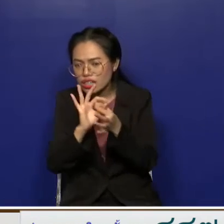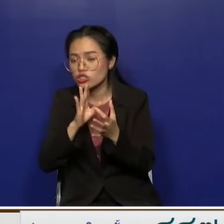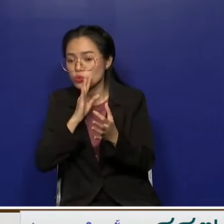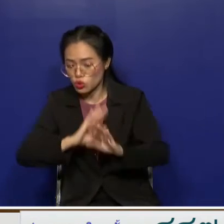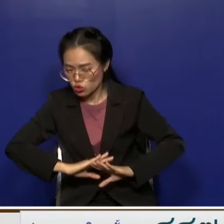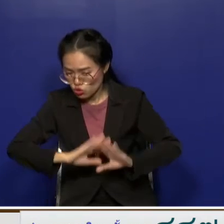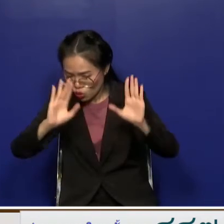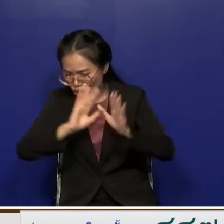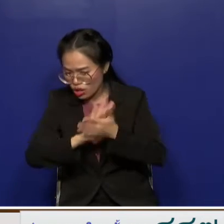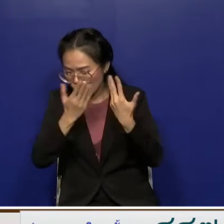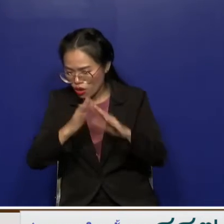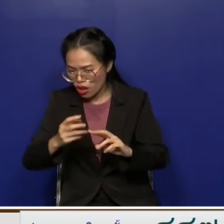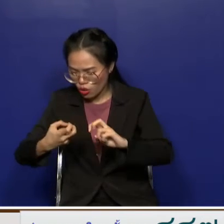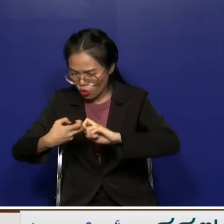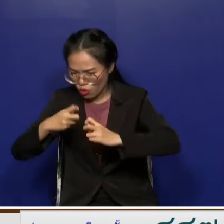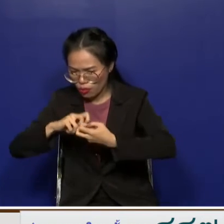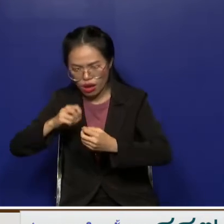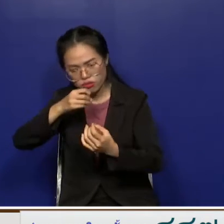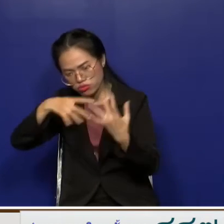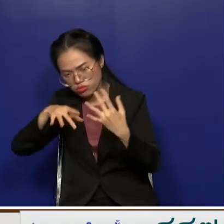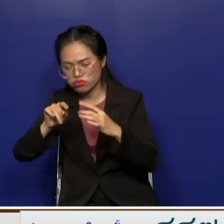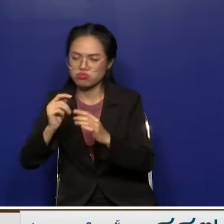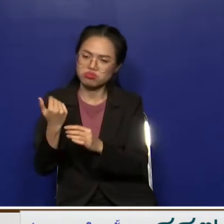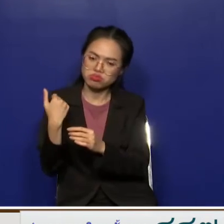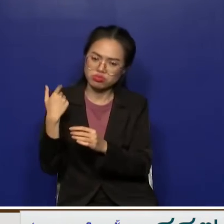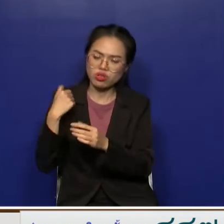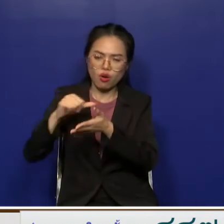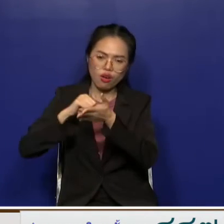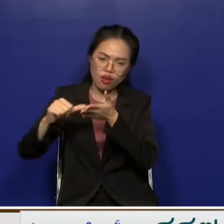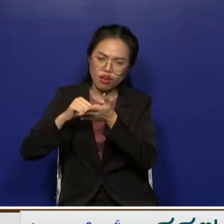กเลิกไปแล้วมันจะไม่ขัดกันโดยเฉพาะครับท่านประธานครับ